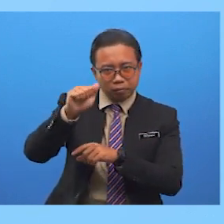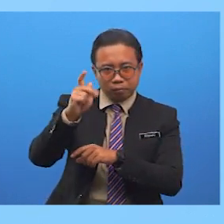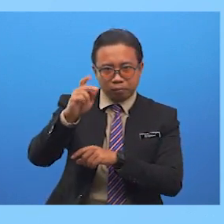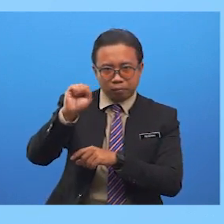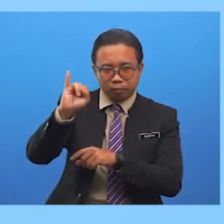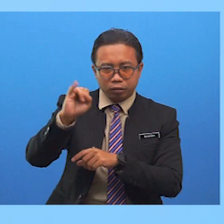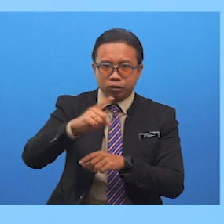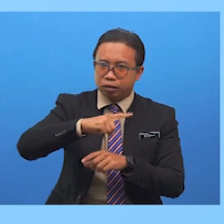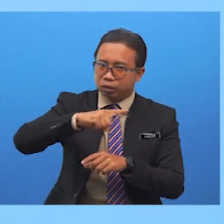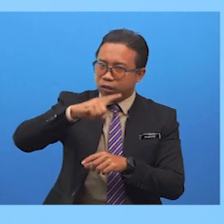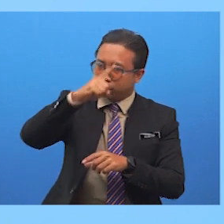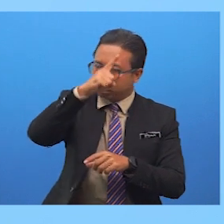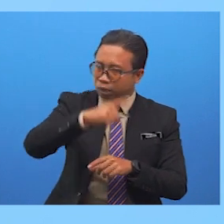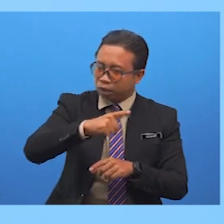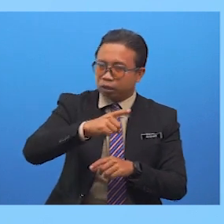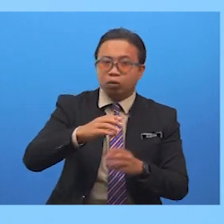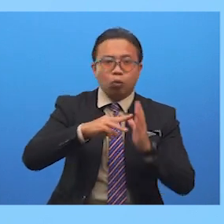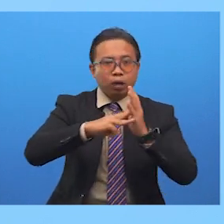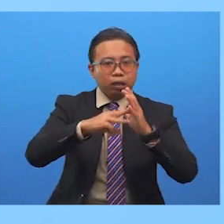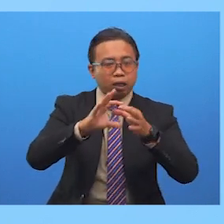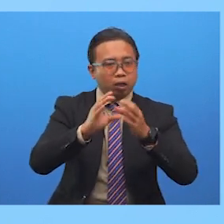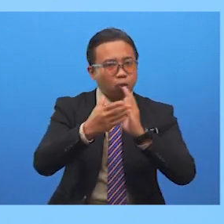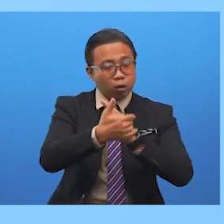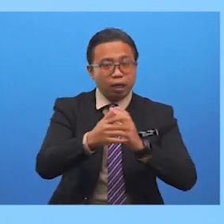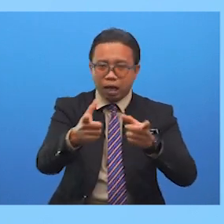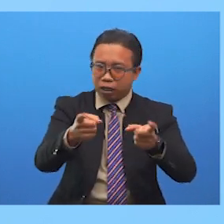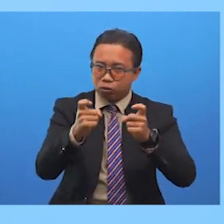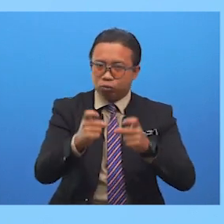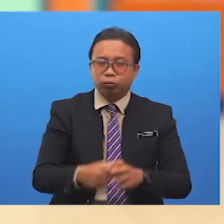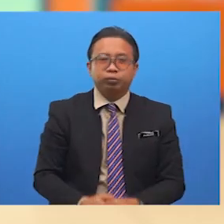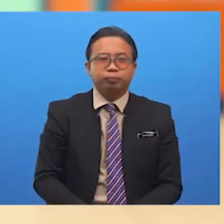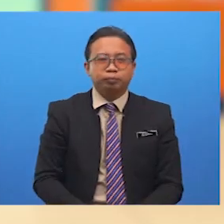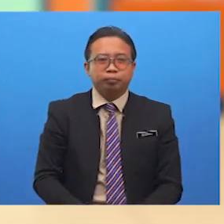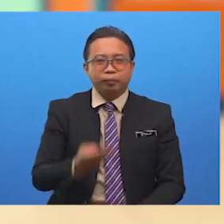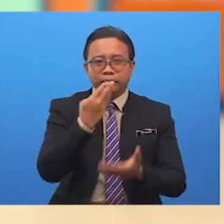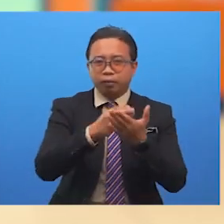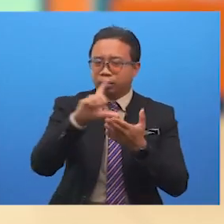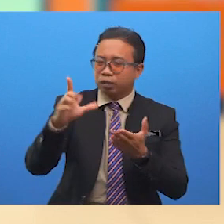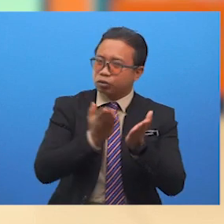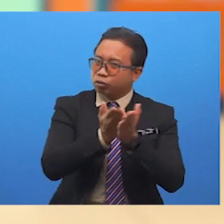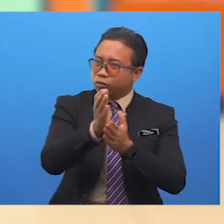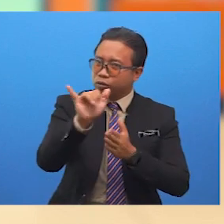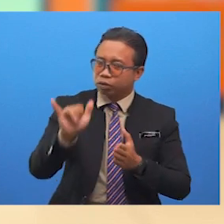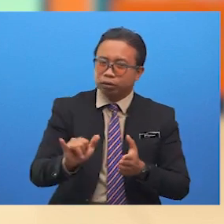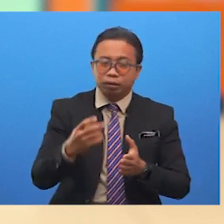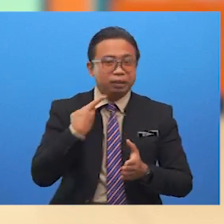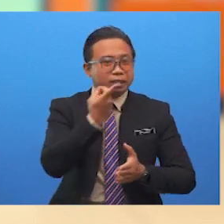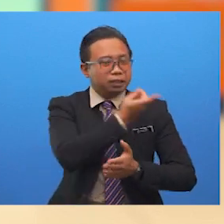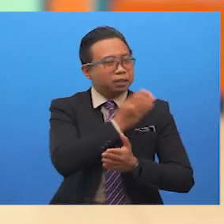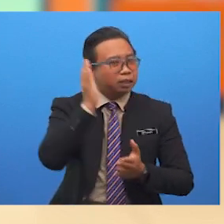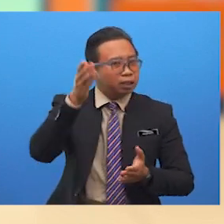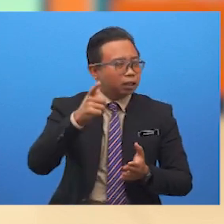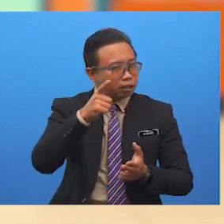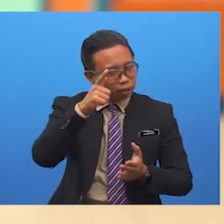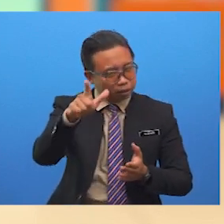faksi mencancang adalah diwakili oleh laju Baiklah seterusnya kita